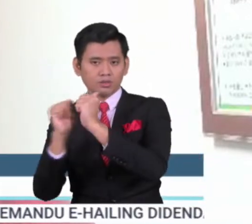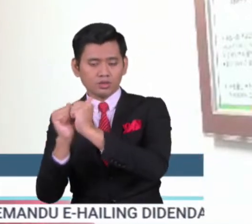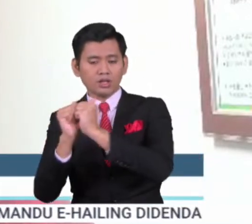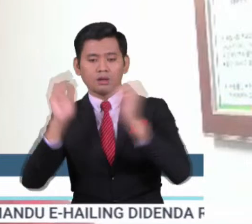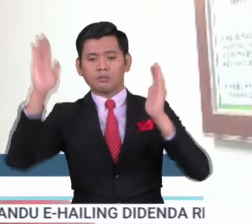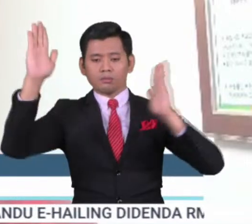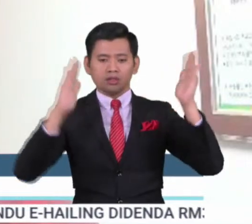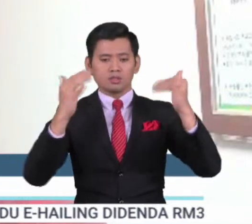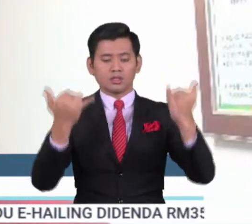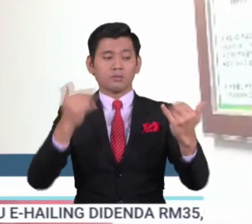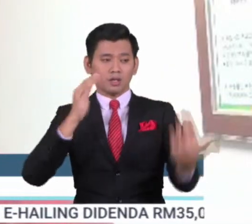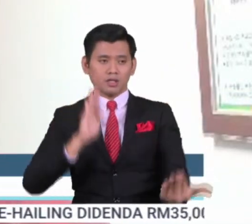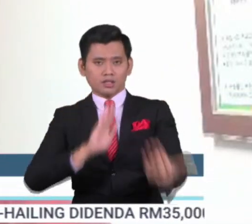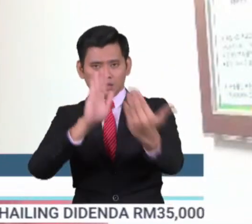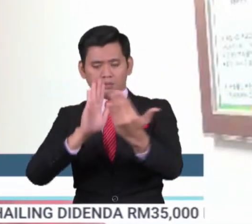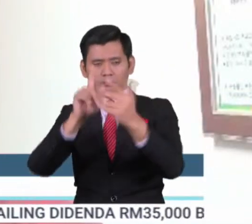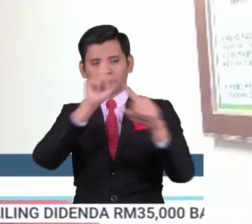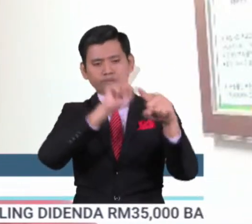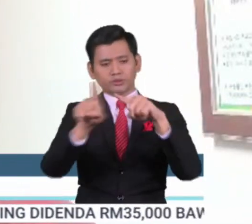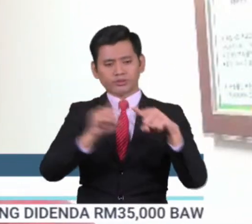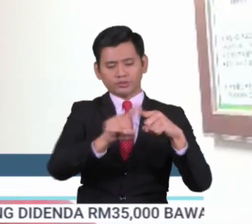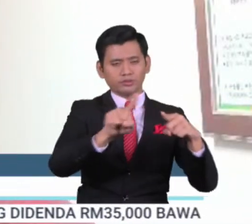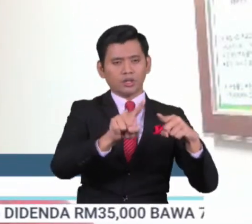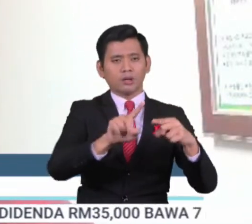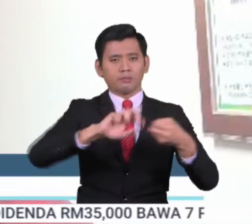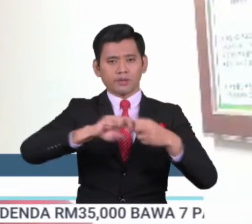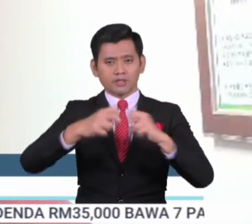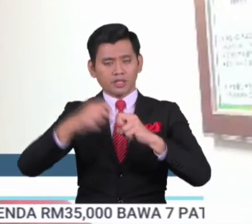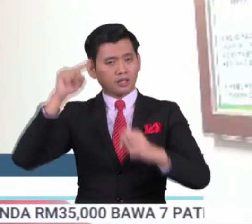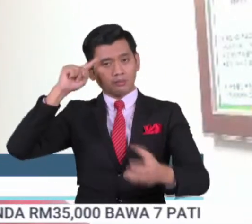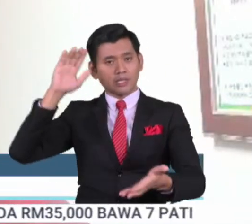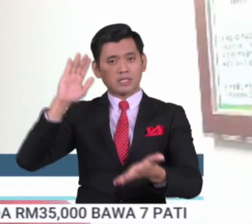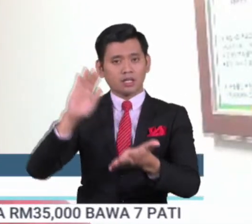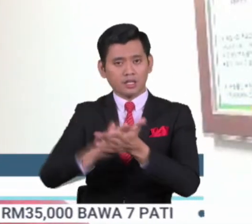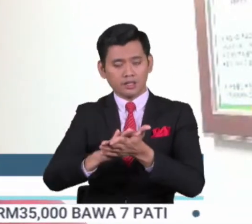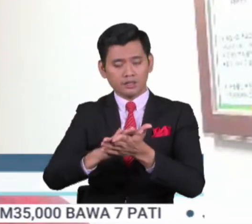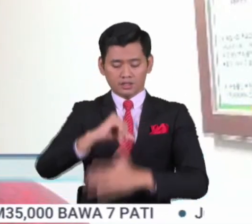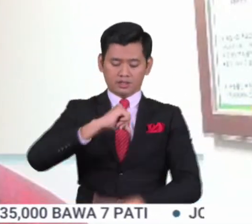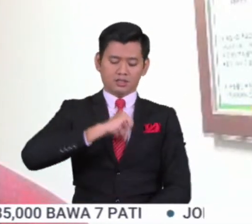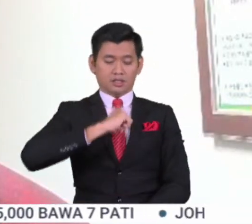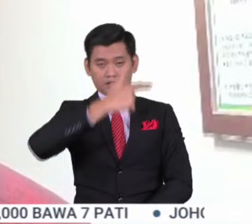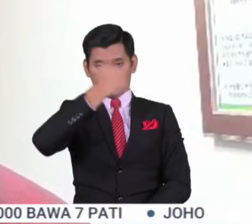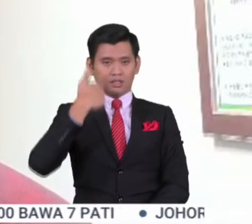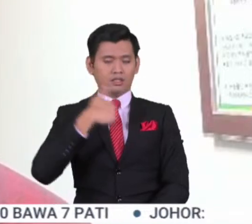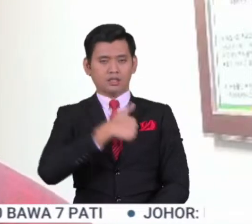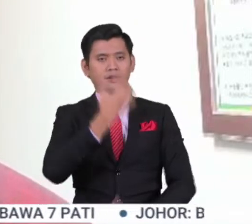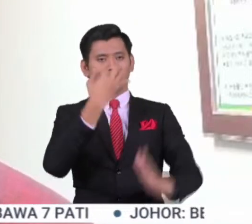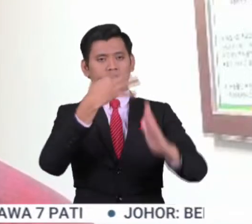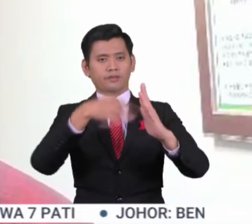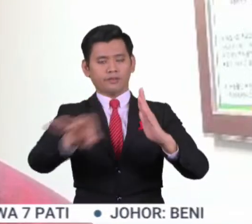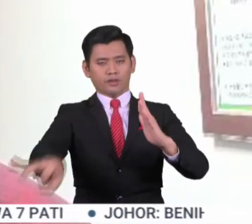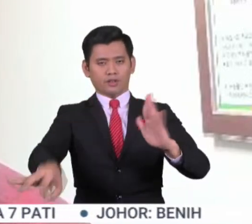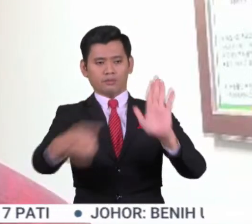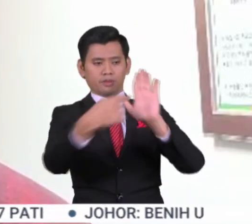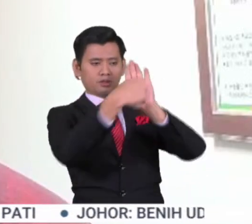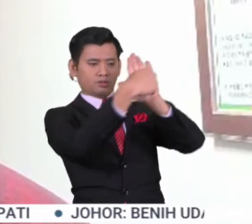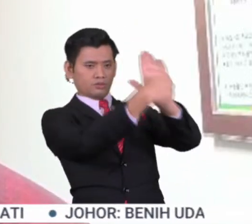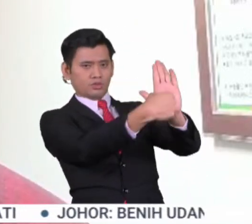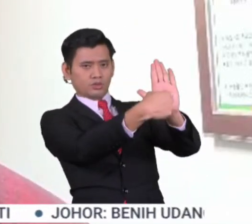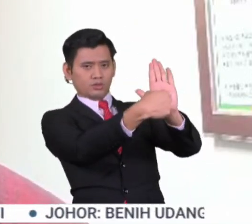kita sekarang ini sedang berdepan dengan pelbagai krisis keyakinan di mana kita gagal menyelah